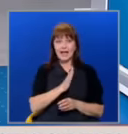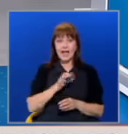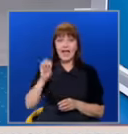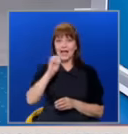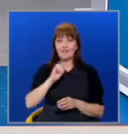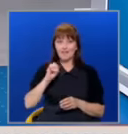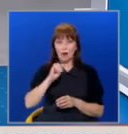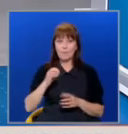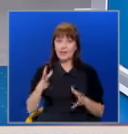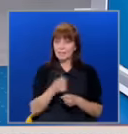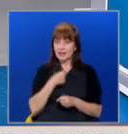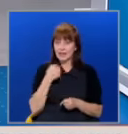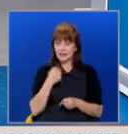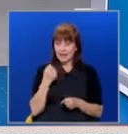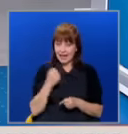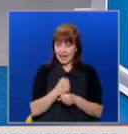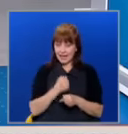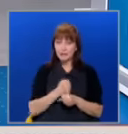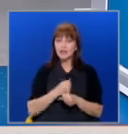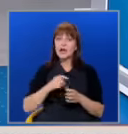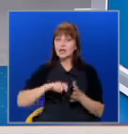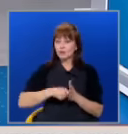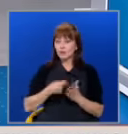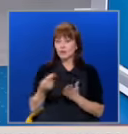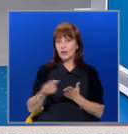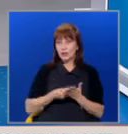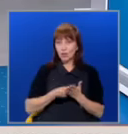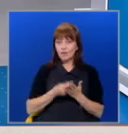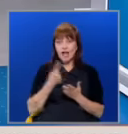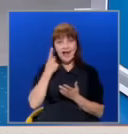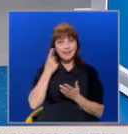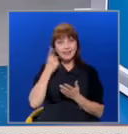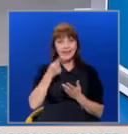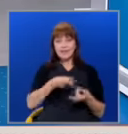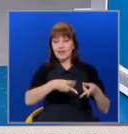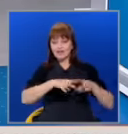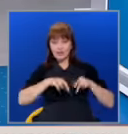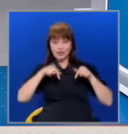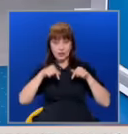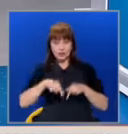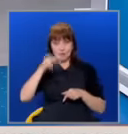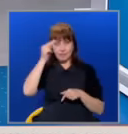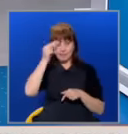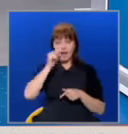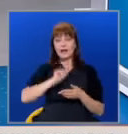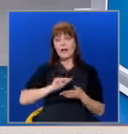договори за добри заплати, но дни след пристигането се връщат в България и се регистрират в бюрата по труда. Така, помощите,